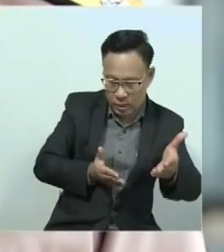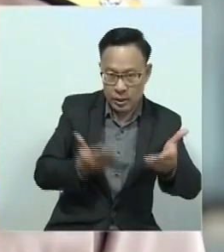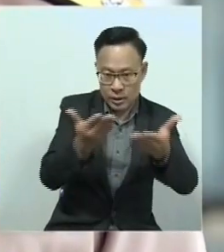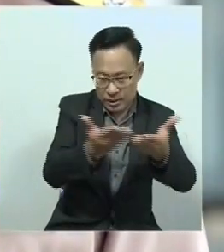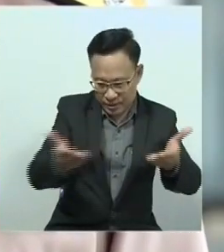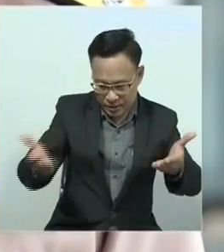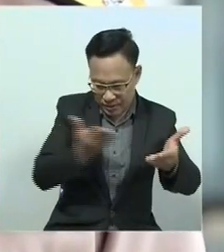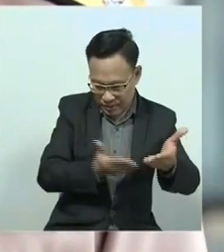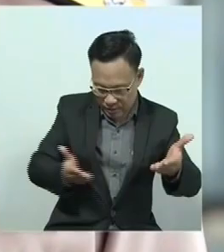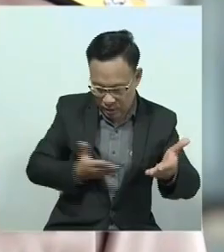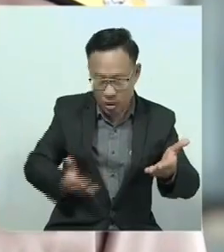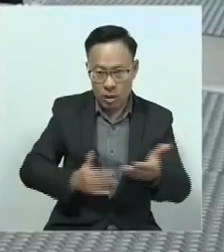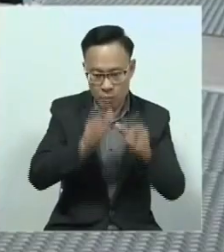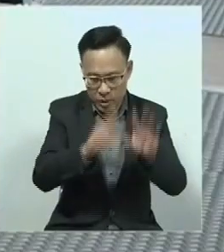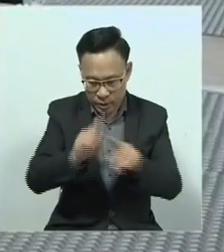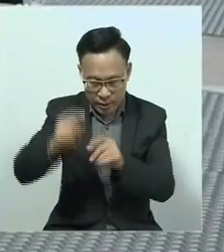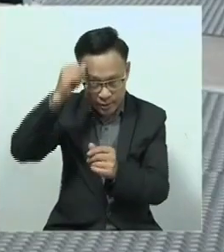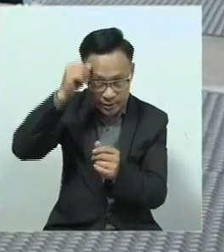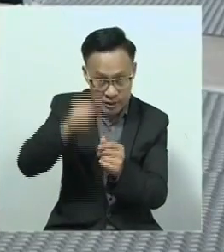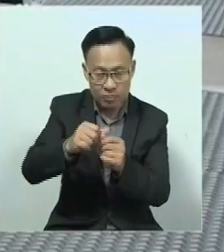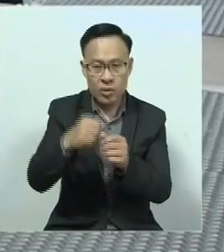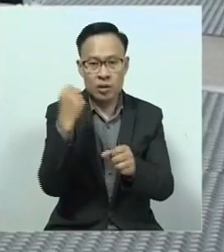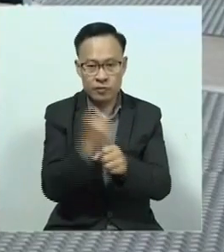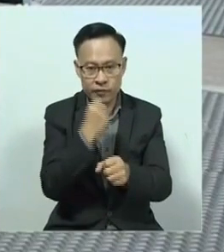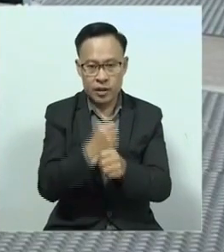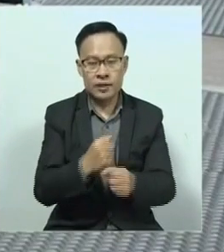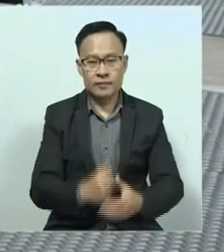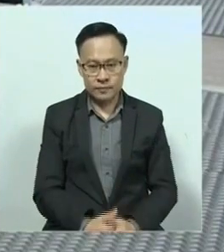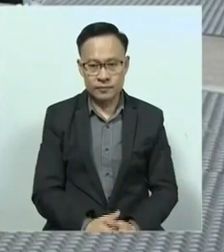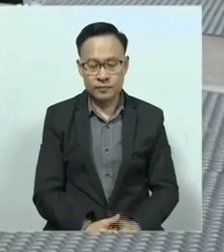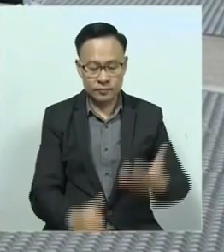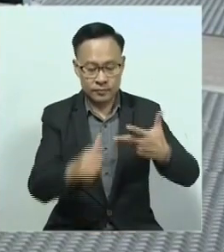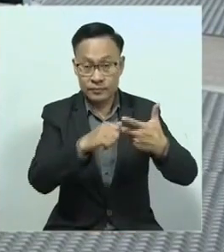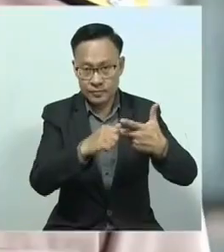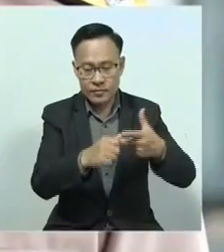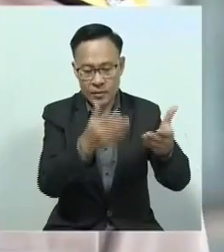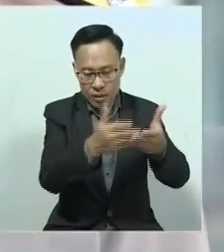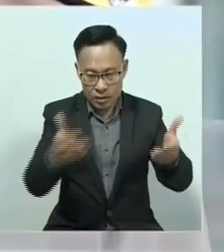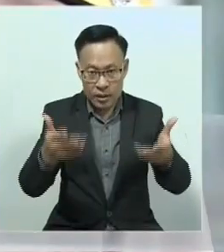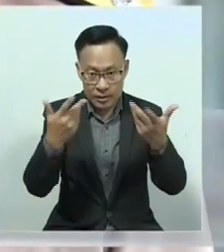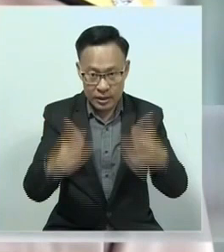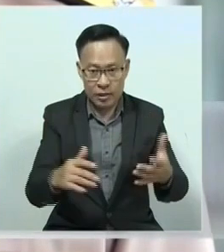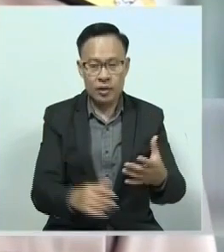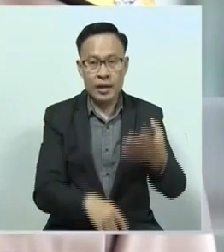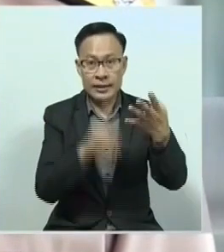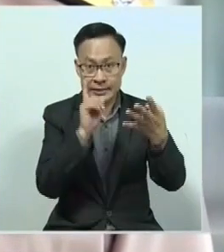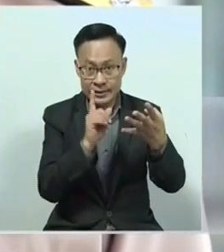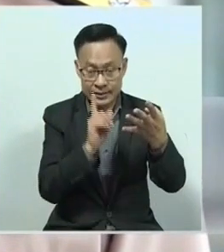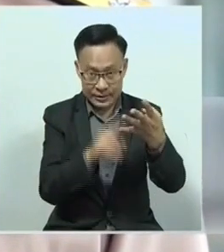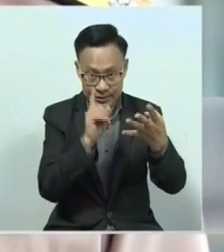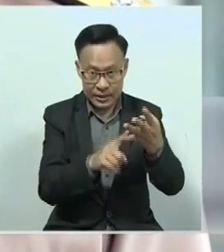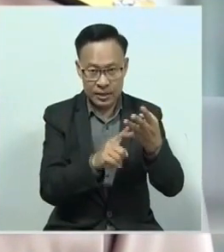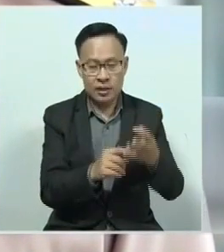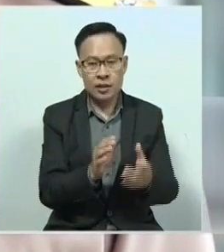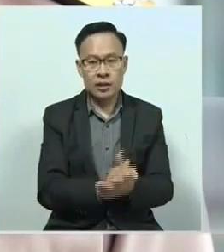นะครับให้รู้จักให้เคยชิน เรียกว่าแบ่งซ้อมเป็นตอน ก่อนครับเสร็จแล้วก็จะมีการซ้อมย่อยน ะ ตอน